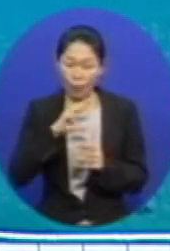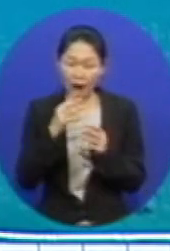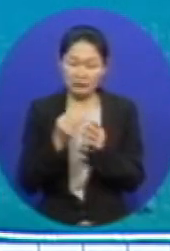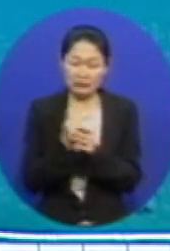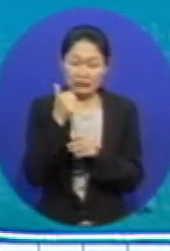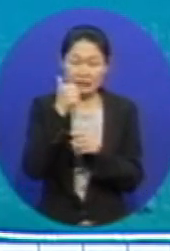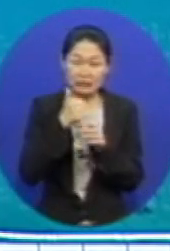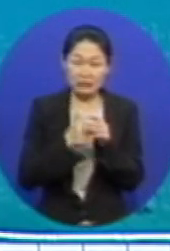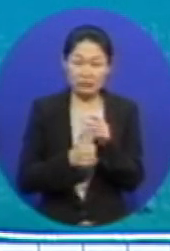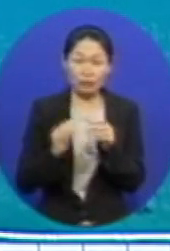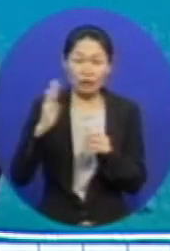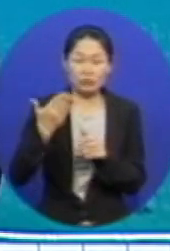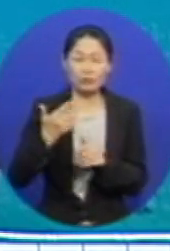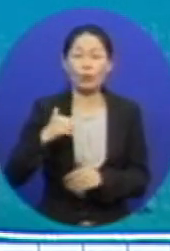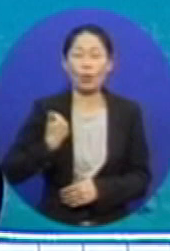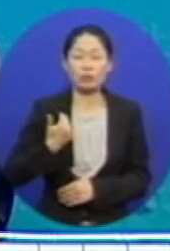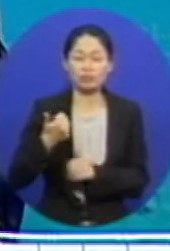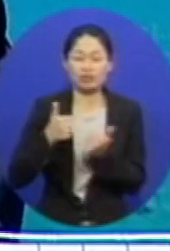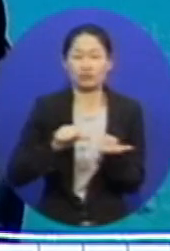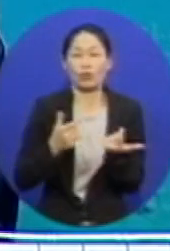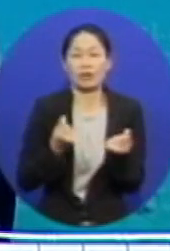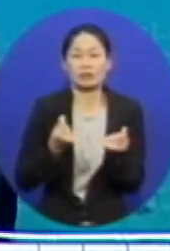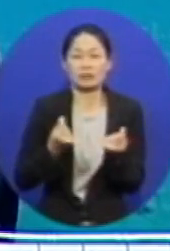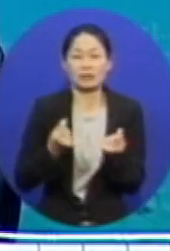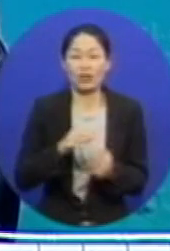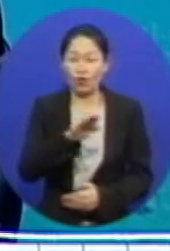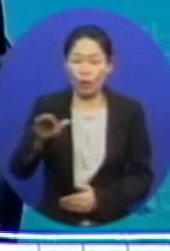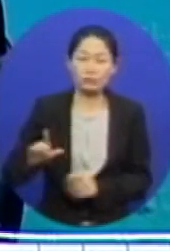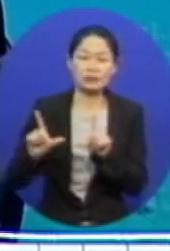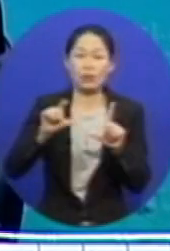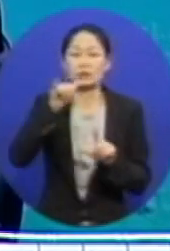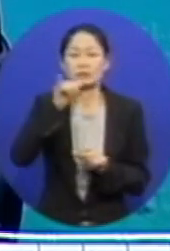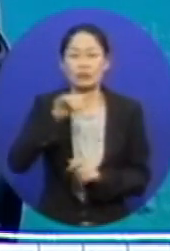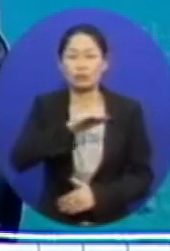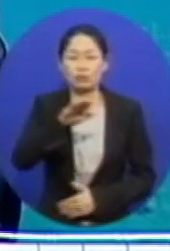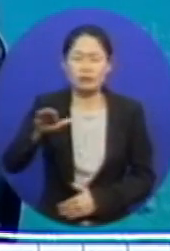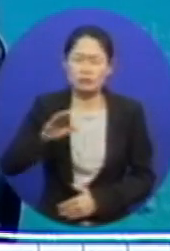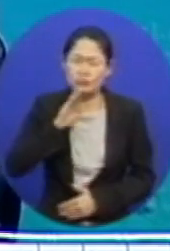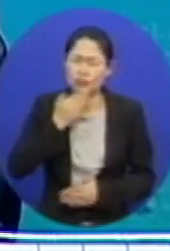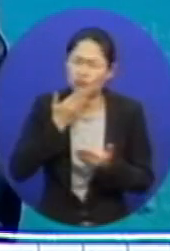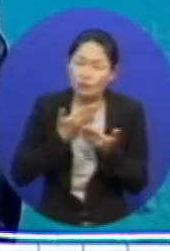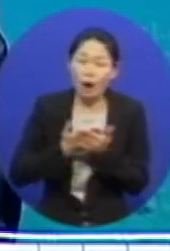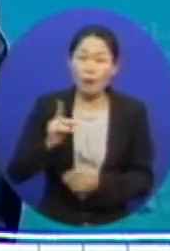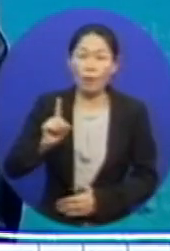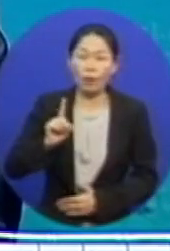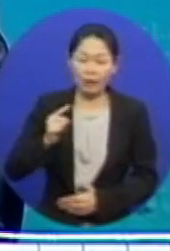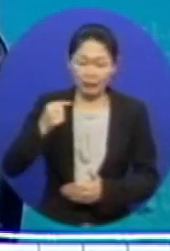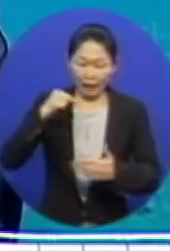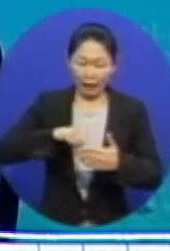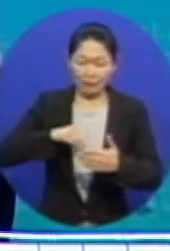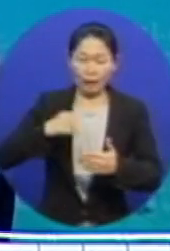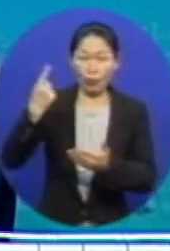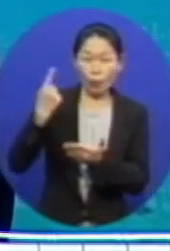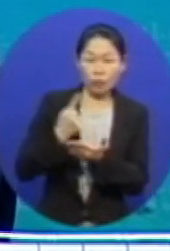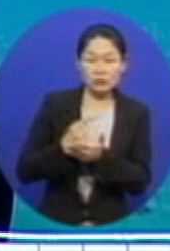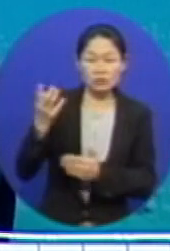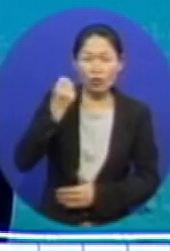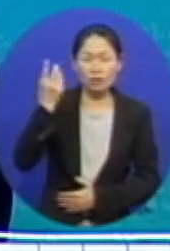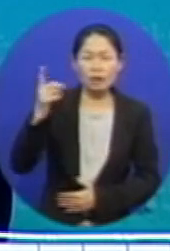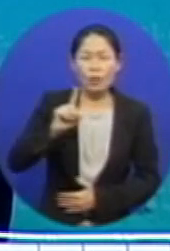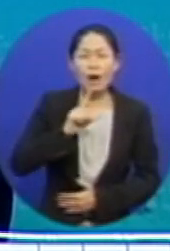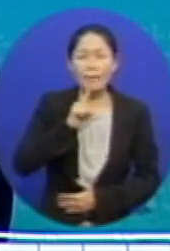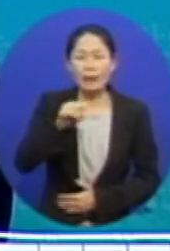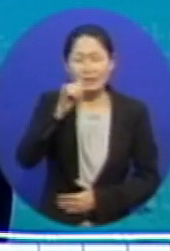같이 살아요 여러분 우리들에게 써서 진짜 중요한 것은 내 안에 오신 성령님께서 뭐라 건